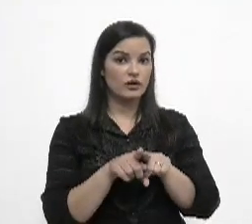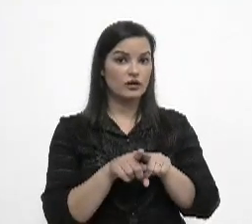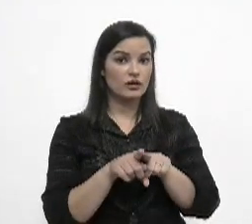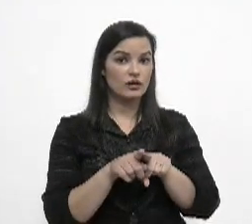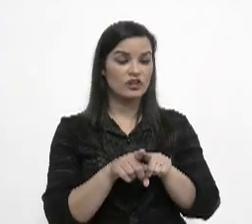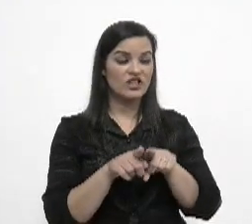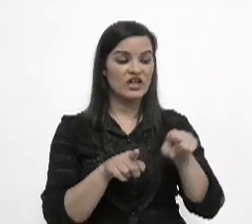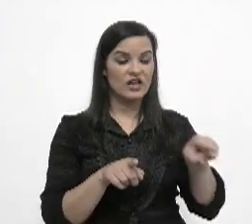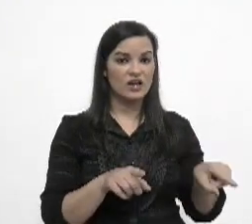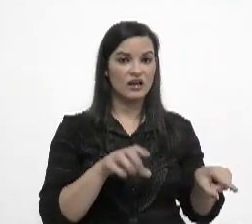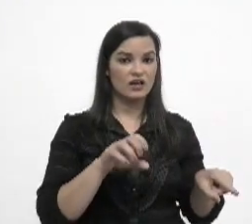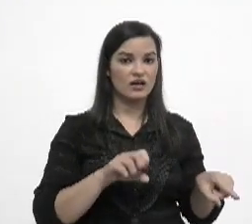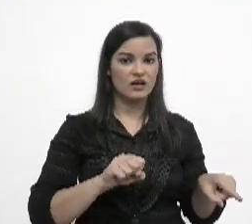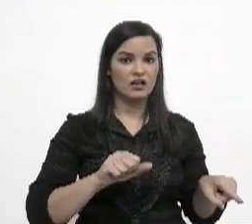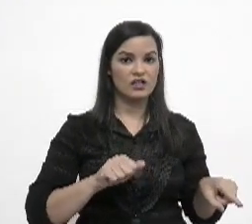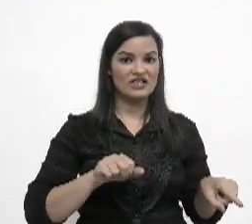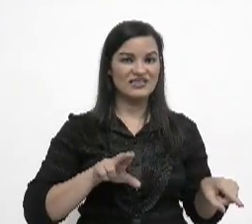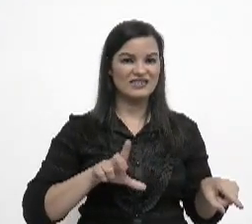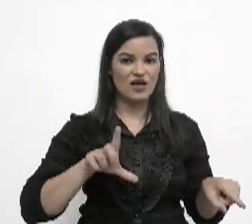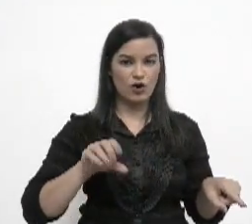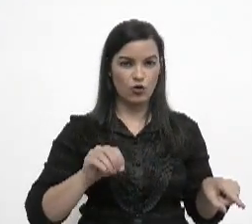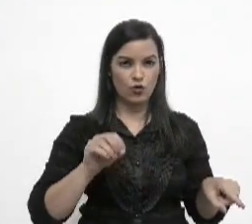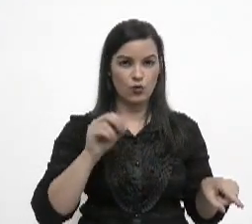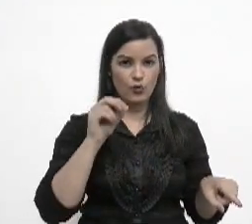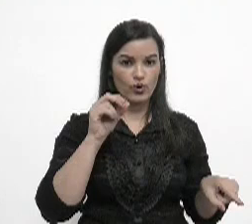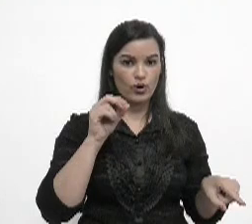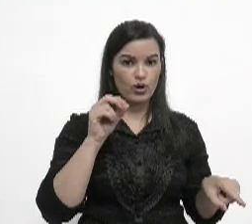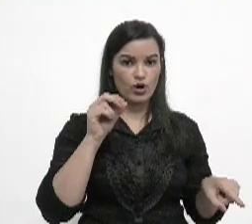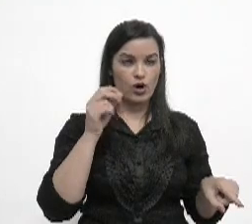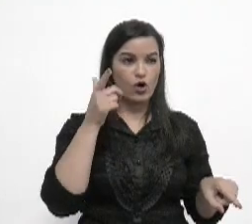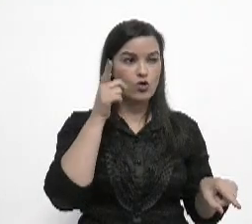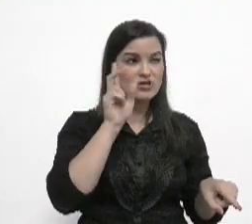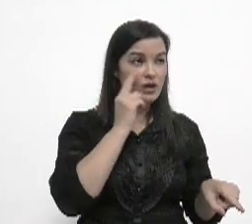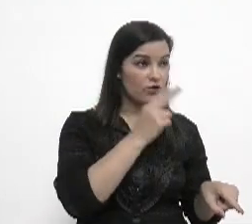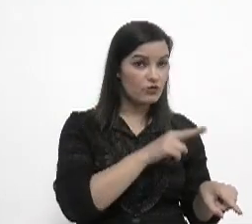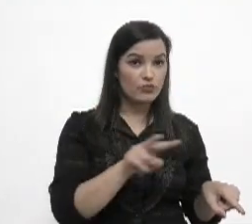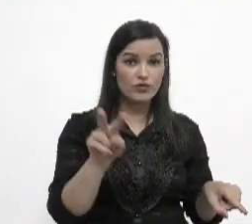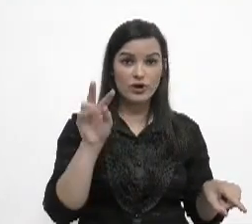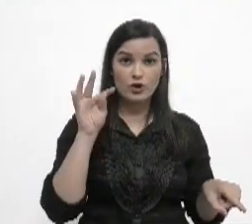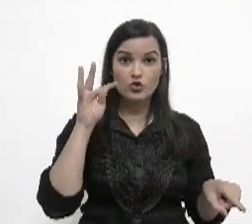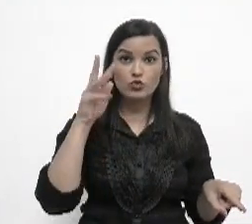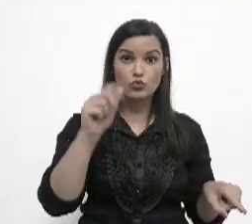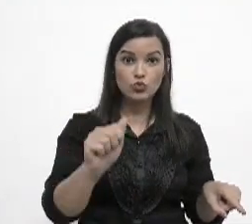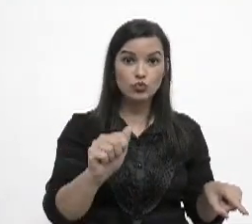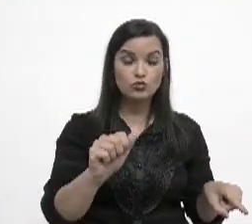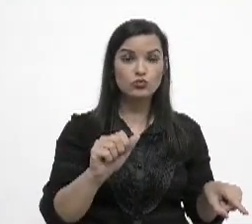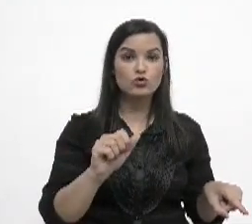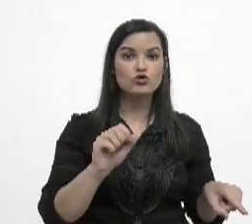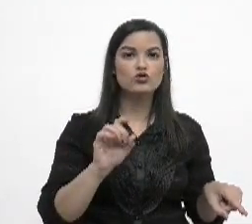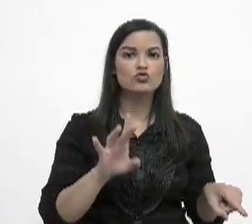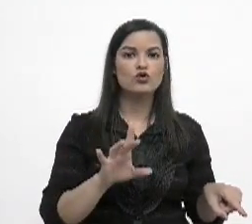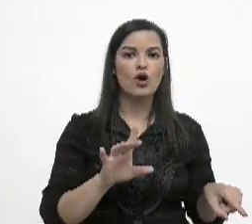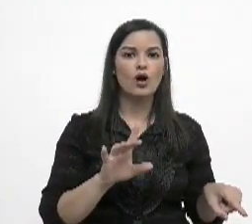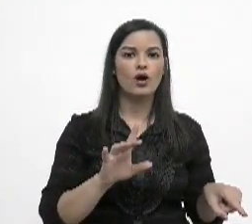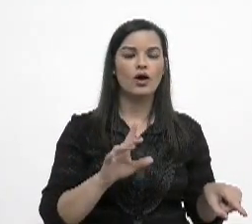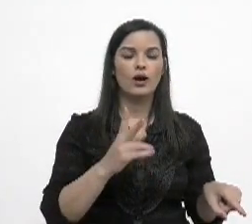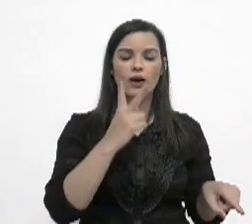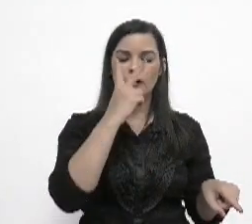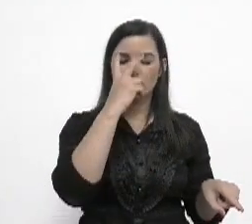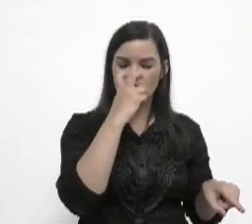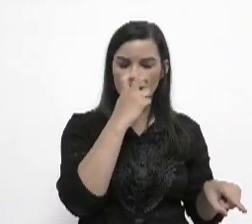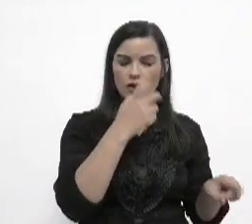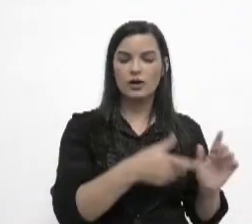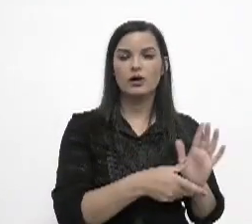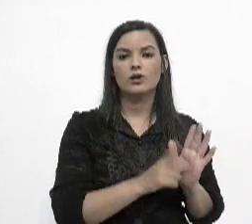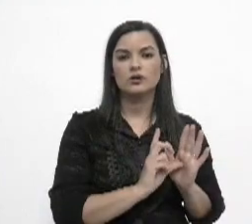coisas, teve, Senhor, que cegar os olhos de 그리고 Saulo. 아나니아를 보내서 다시 안수하게 E 했습니다. assim, por isso enviou Ananias para que batizasse e abrisse os